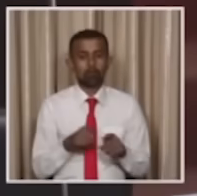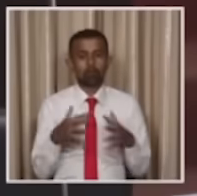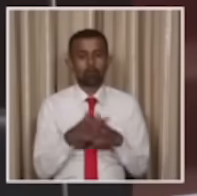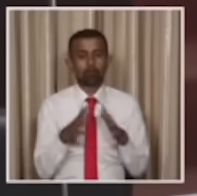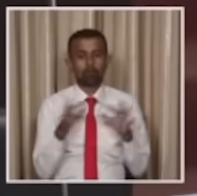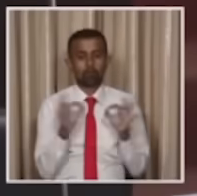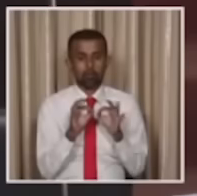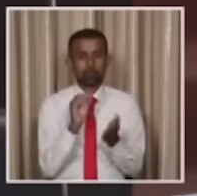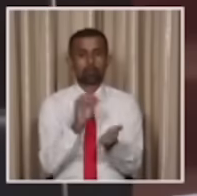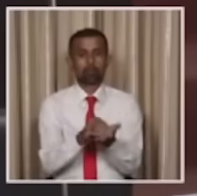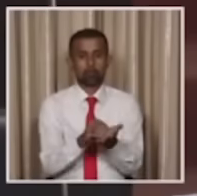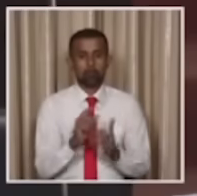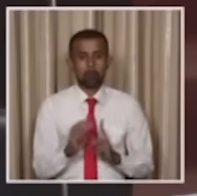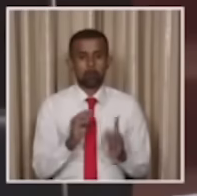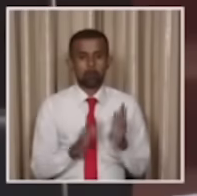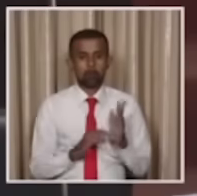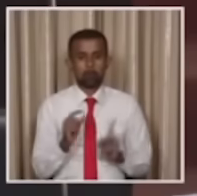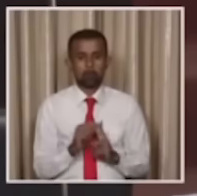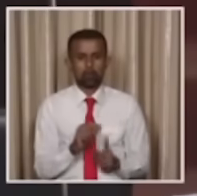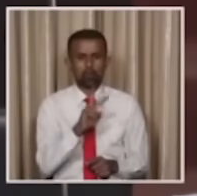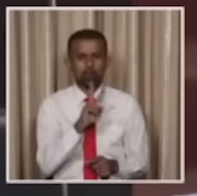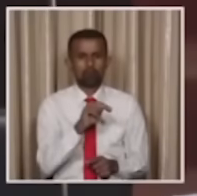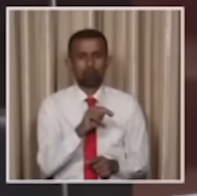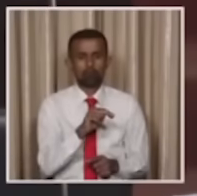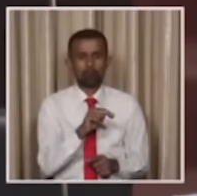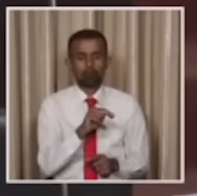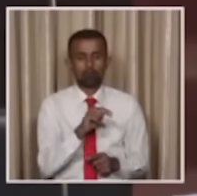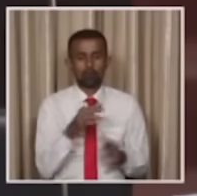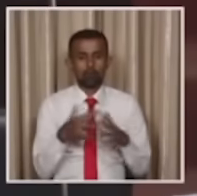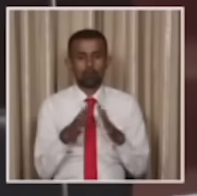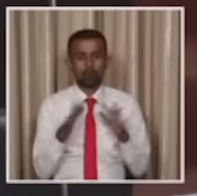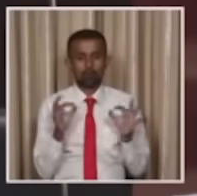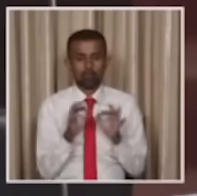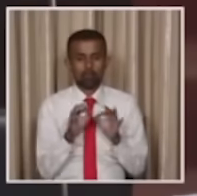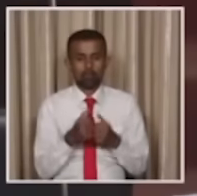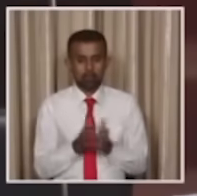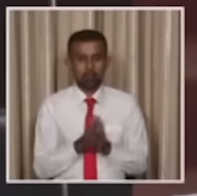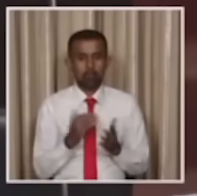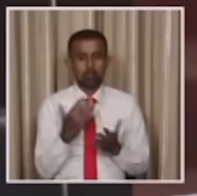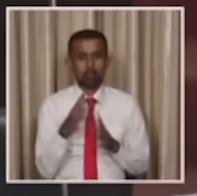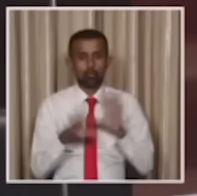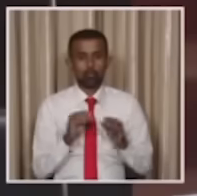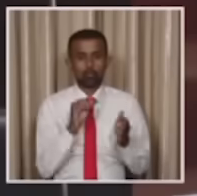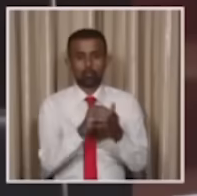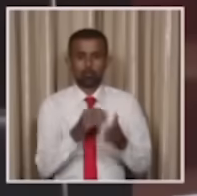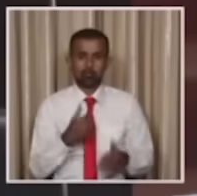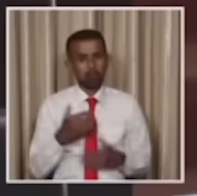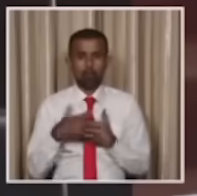වෙබ්සයිට් එක කියන්න කියලා. පාර්ලිමේන්තු මන්ත්‍රීවරු 20යි ඒ වෙබ්සයිට් එකට තමන්ගේ වත්කම් දාලා තියෙනවා. මම දාලා